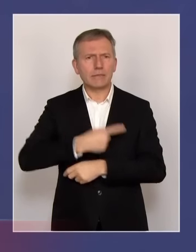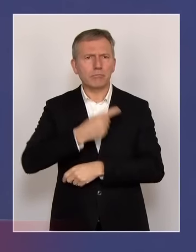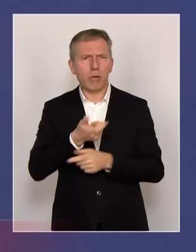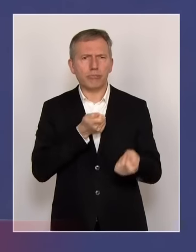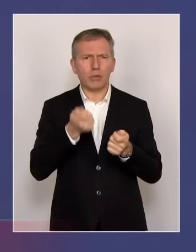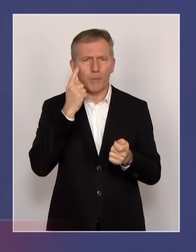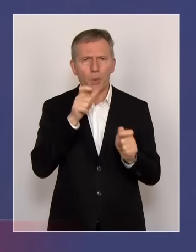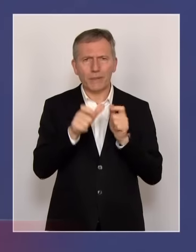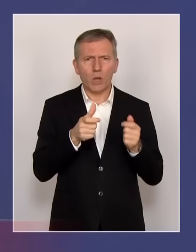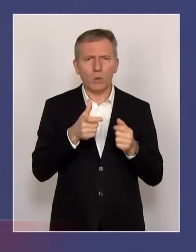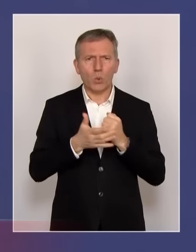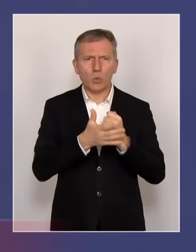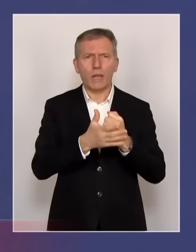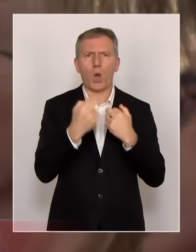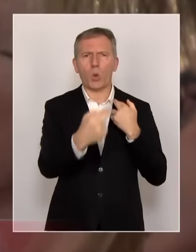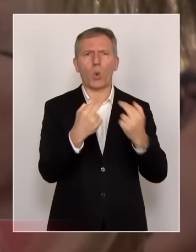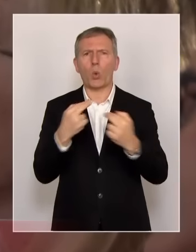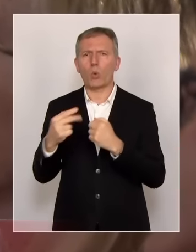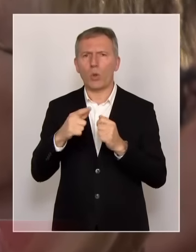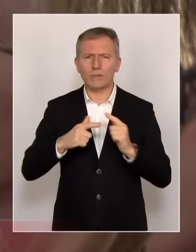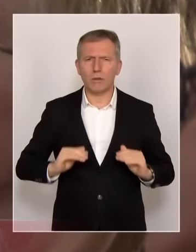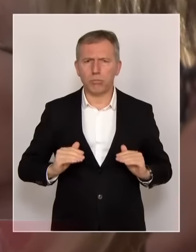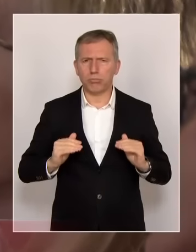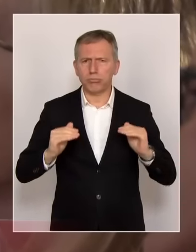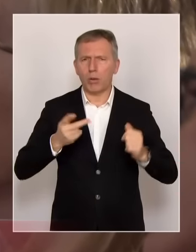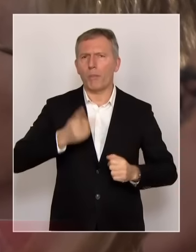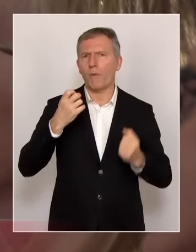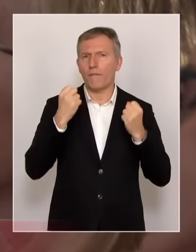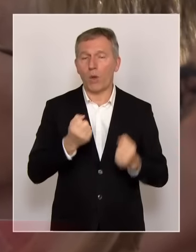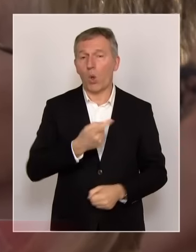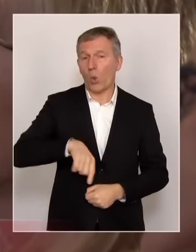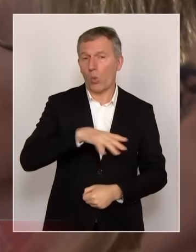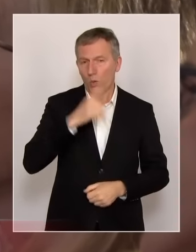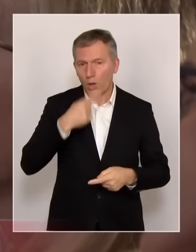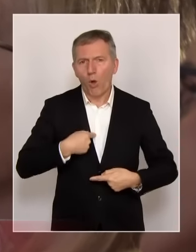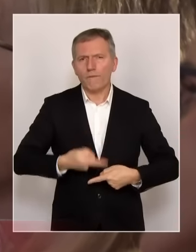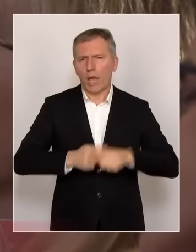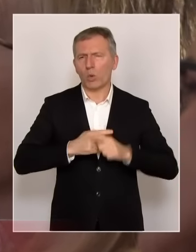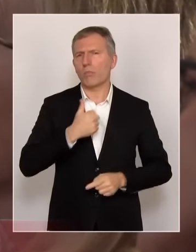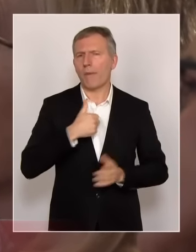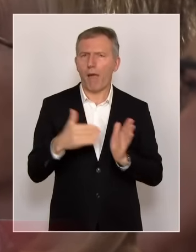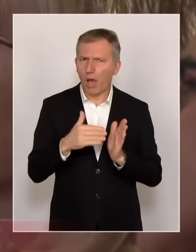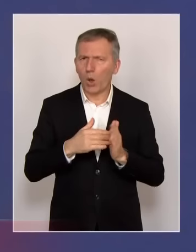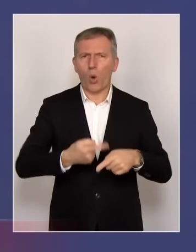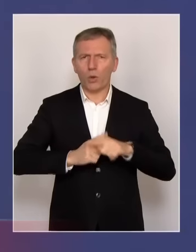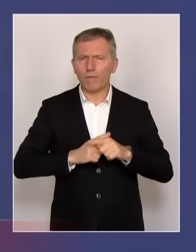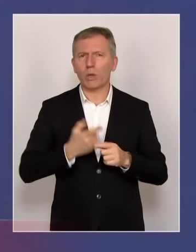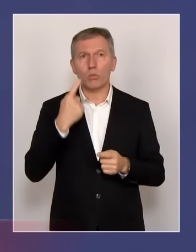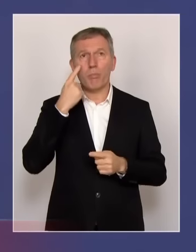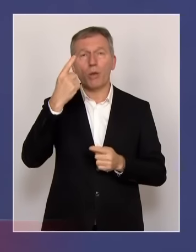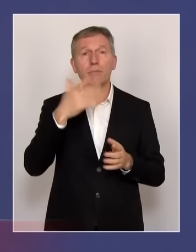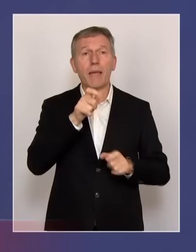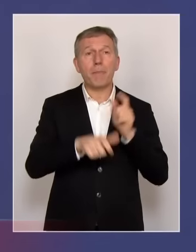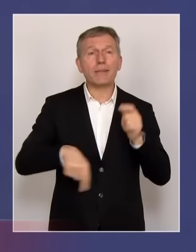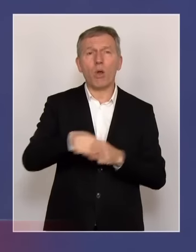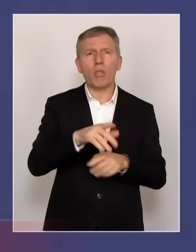soutenir les retours et aller plus loin dans la montée en charge de cette structure. Nous y croyons, je l'ai toujours défendu, je continue d'y croire, même si parfois ceux qui l